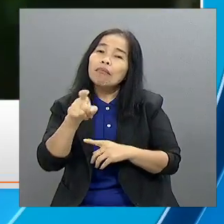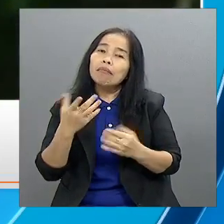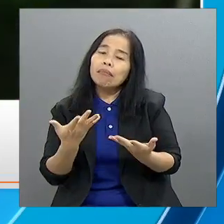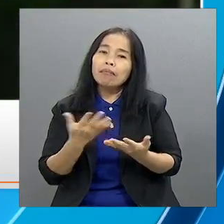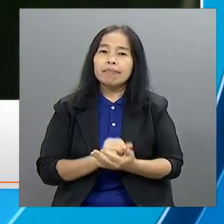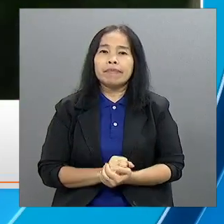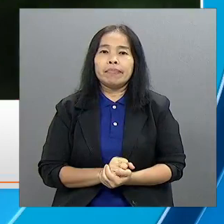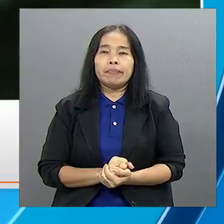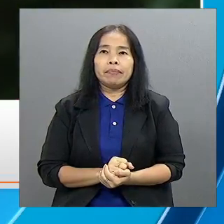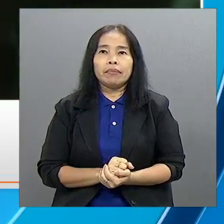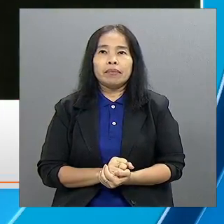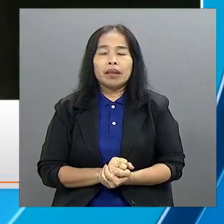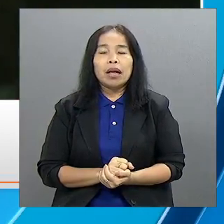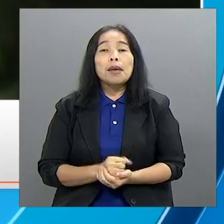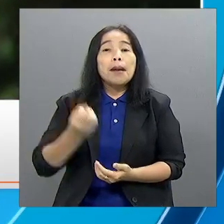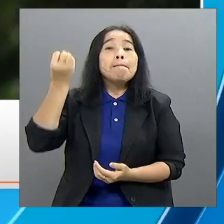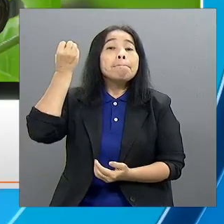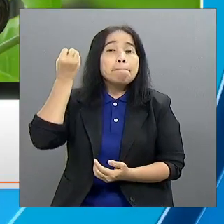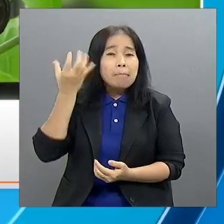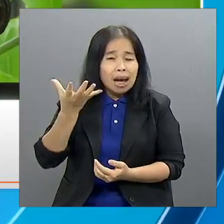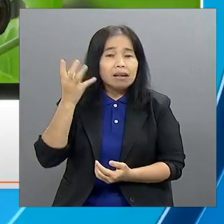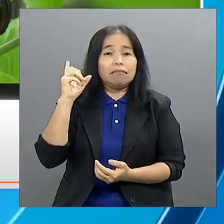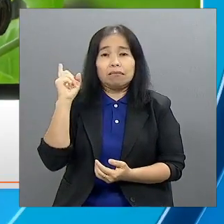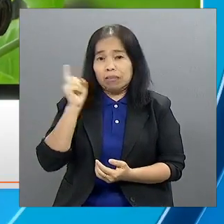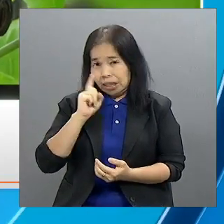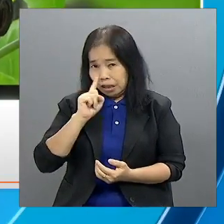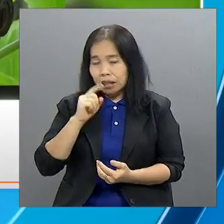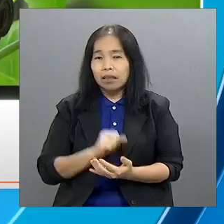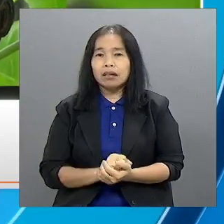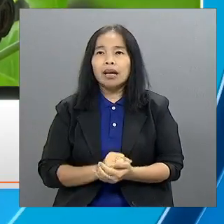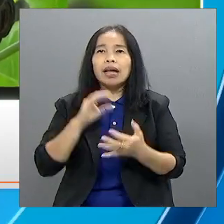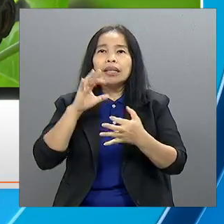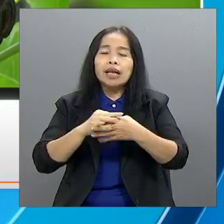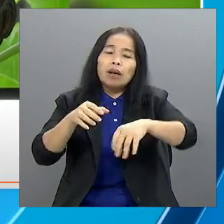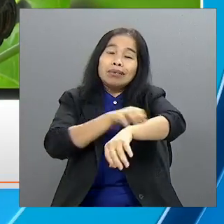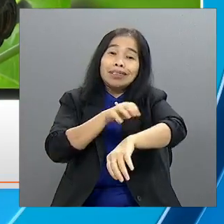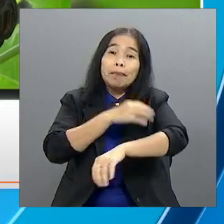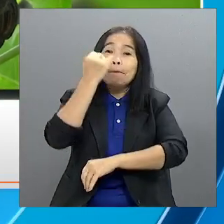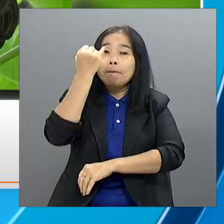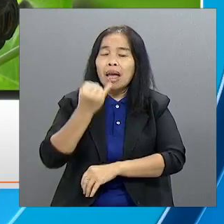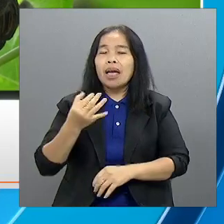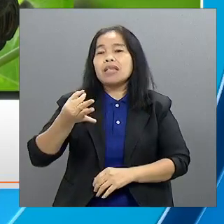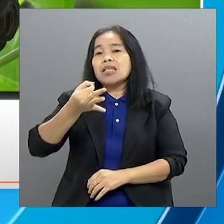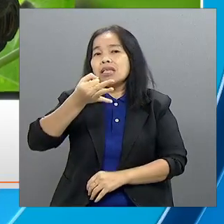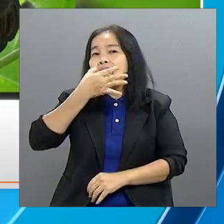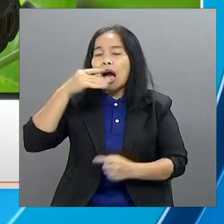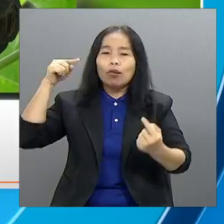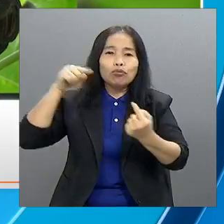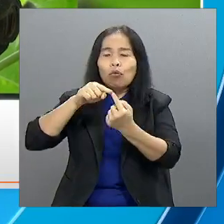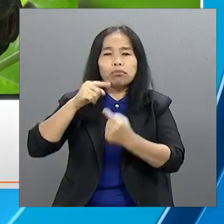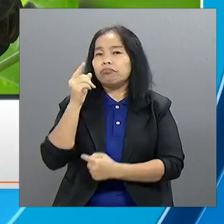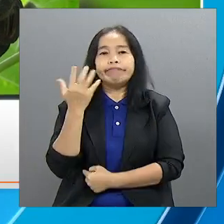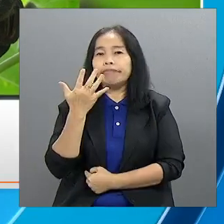ส่วนใหญ่บางทีมันที่เกิดอาการแล้วเนี่ยมันไม่ได้มียาเฉพาะโดยตรงเพราะว่าสารพิษที่เข้าไปถึงในร่างกายแล้วเนี่